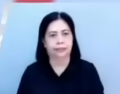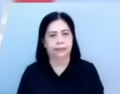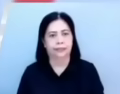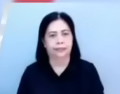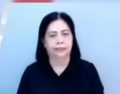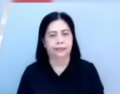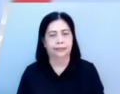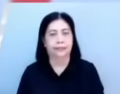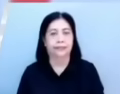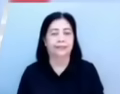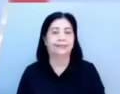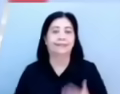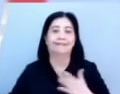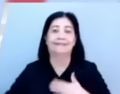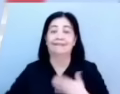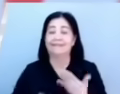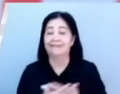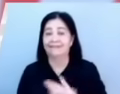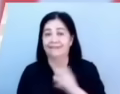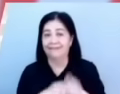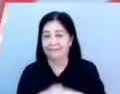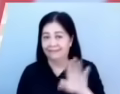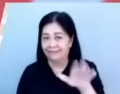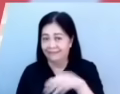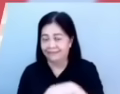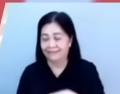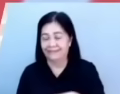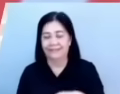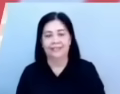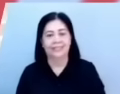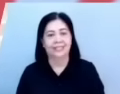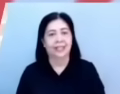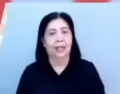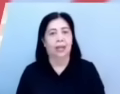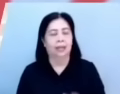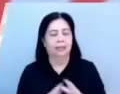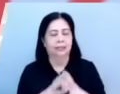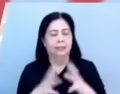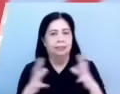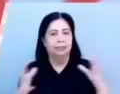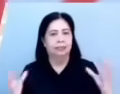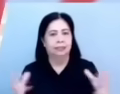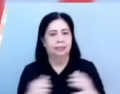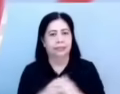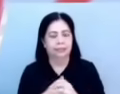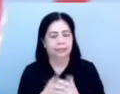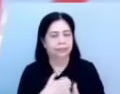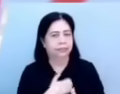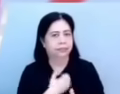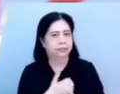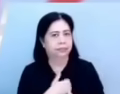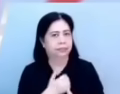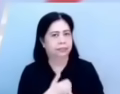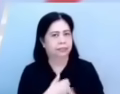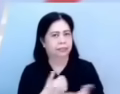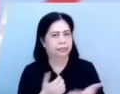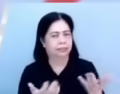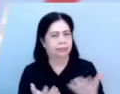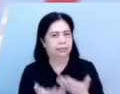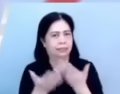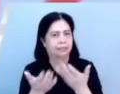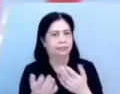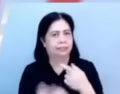Happy New Year mga mare at pare! Nag-uumapaw sa tensyon at emosyon ang mga bigating handog ng GMA